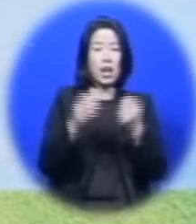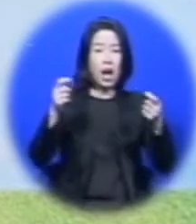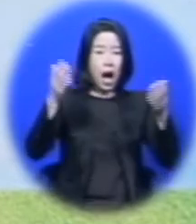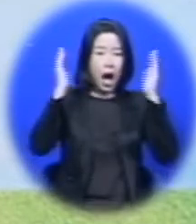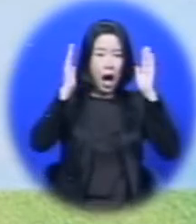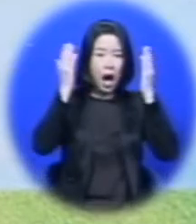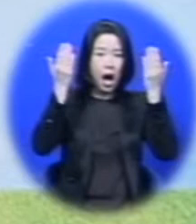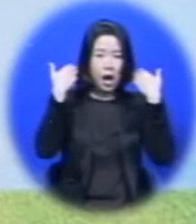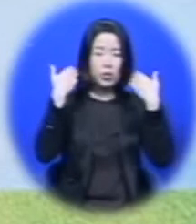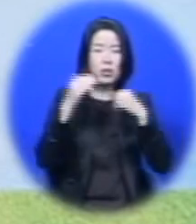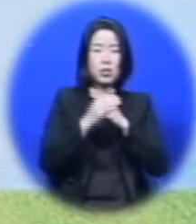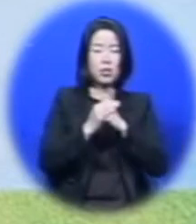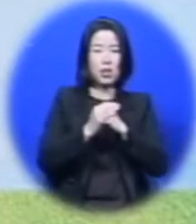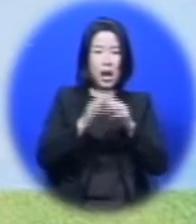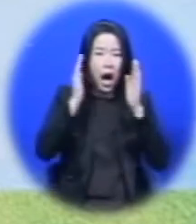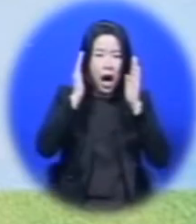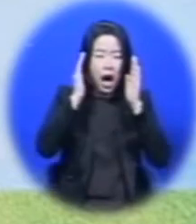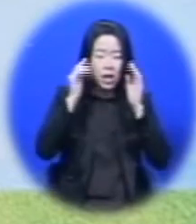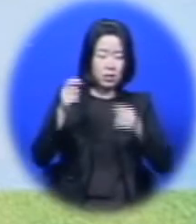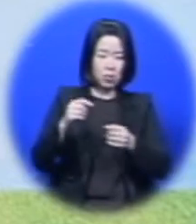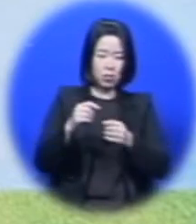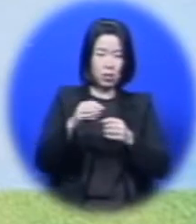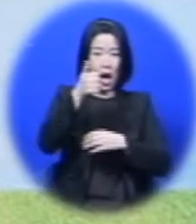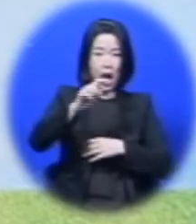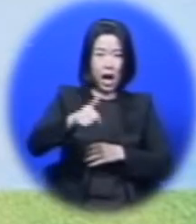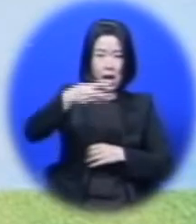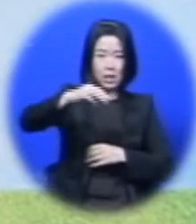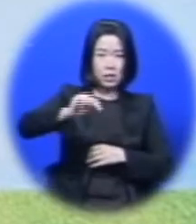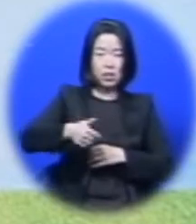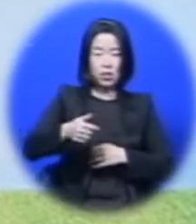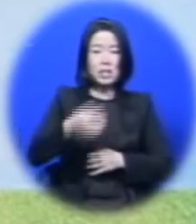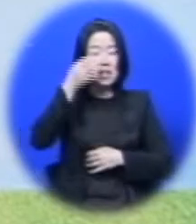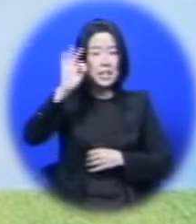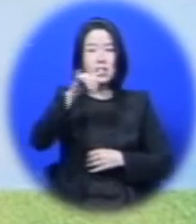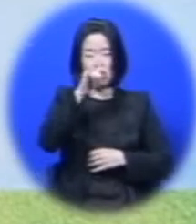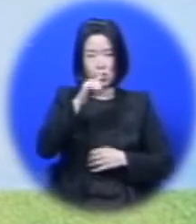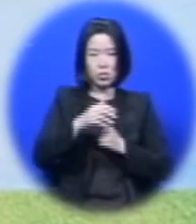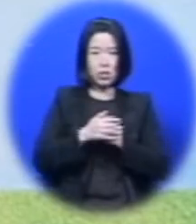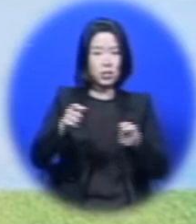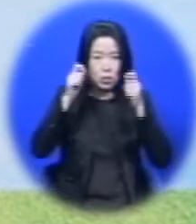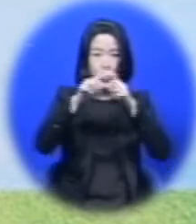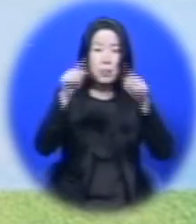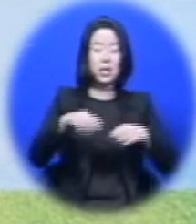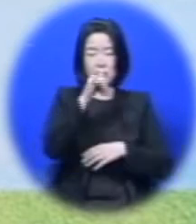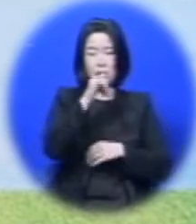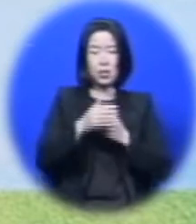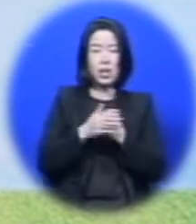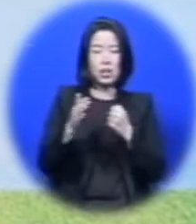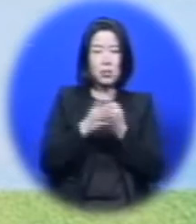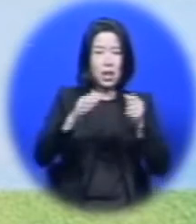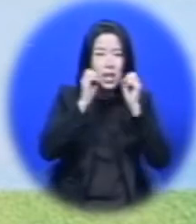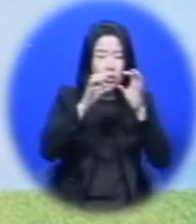학교에서 학력 인정을 해줘서 그냥 졸업을 하신 분들이라. 그런데도 이분이 전도하고